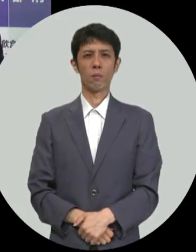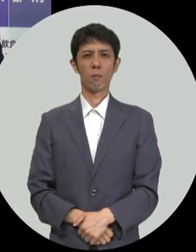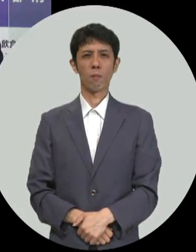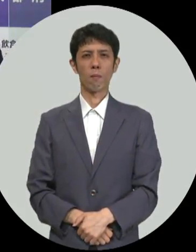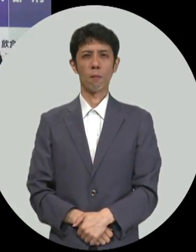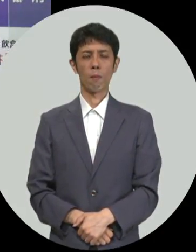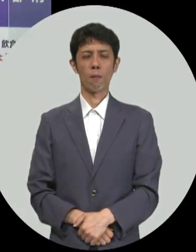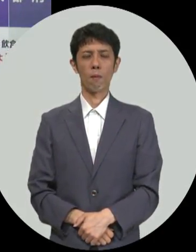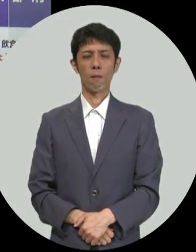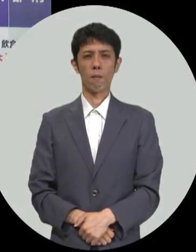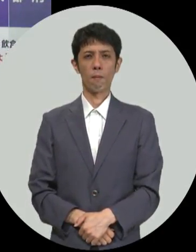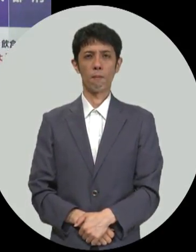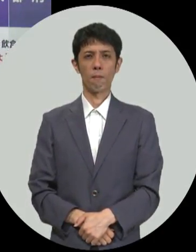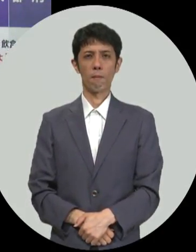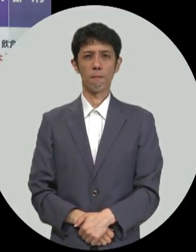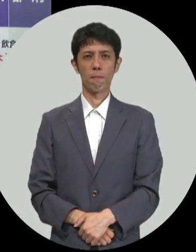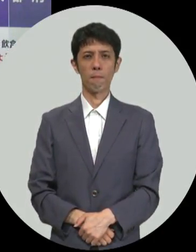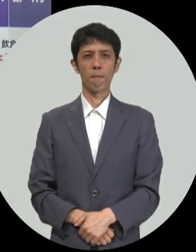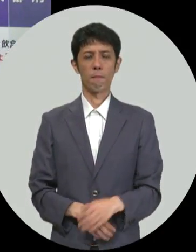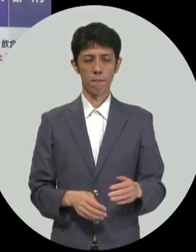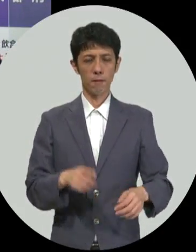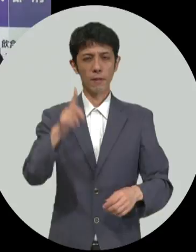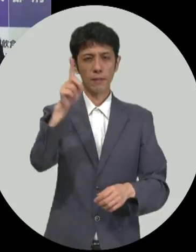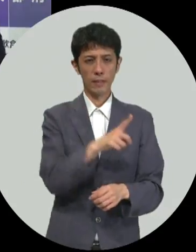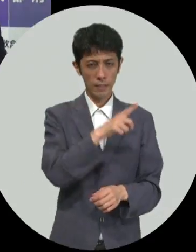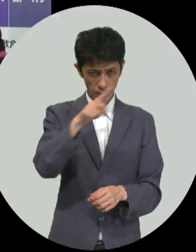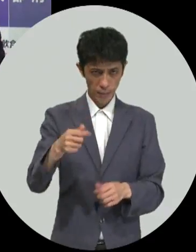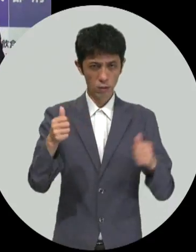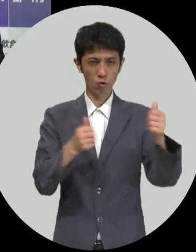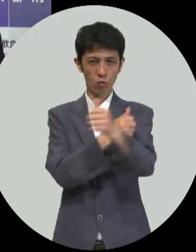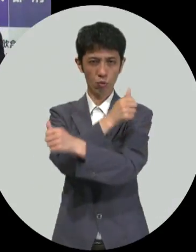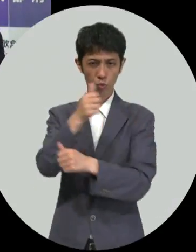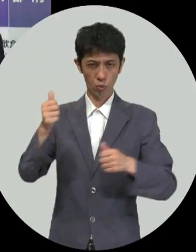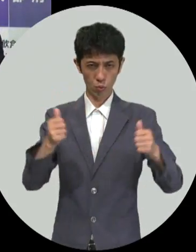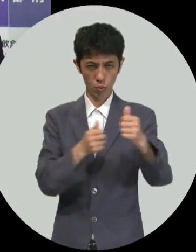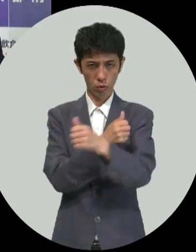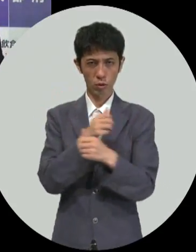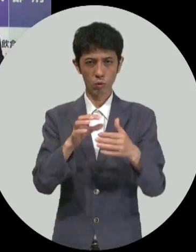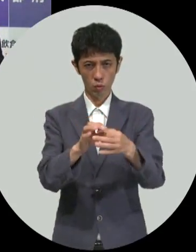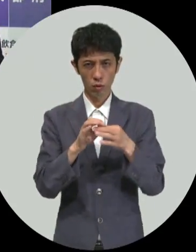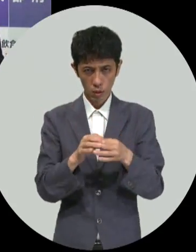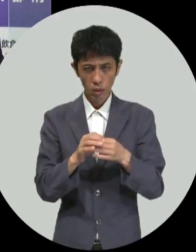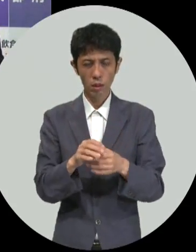それから人流を表すデータはさまざまございますけれども、